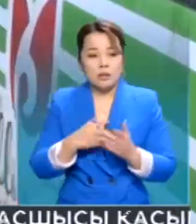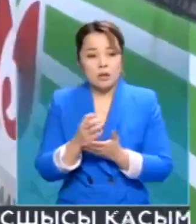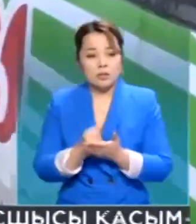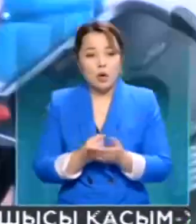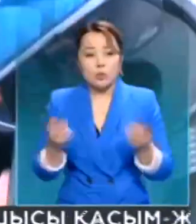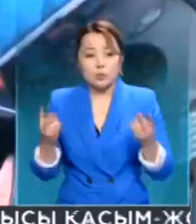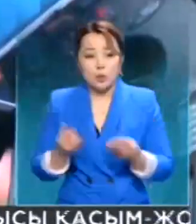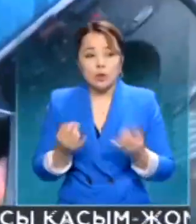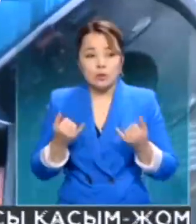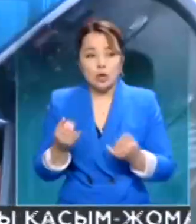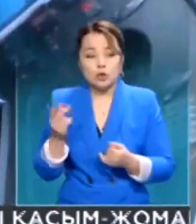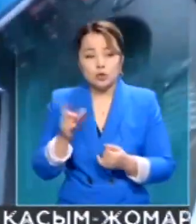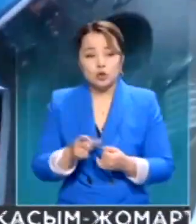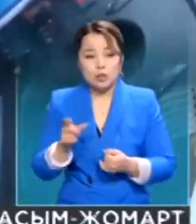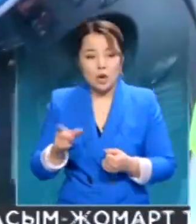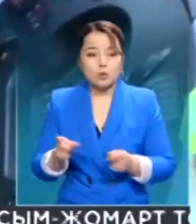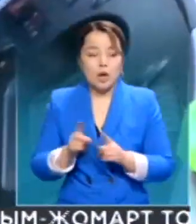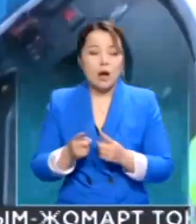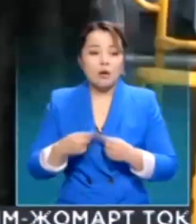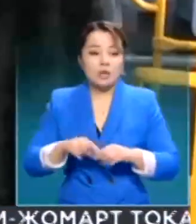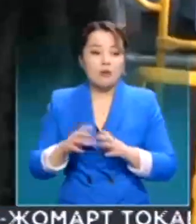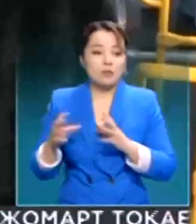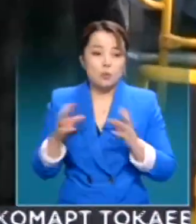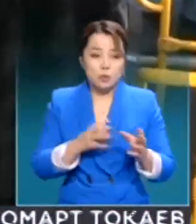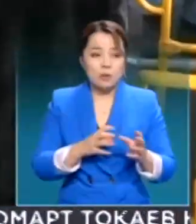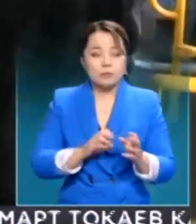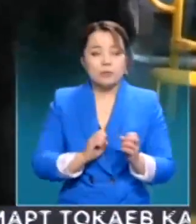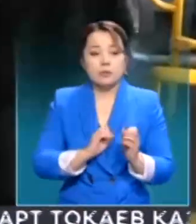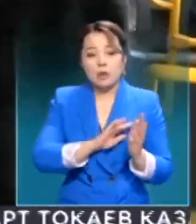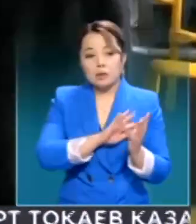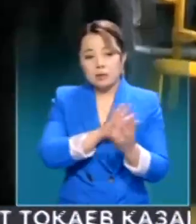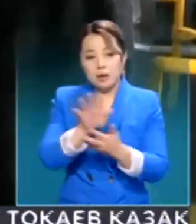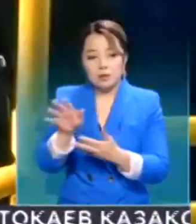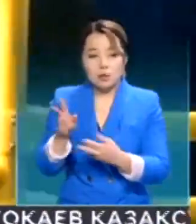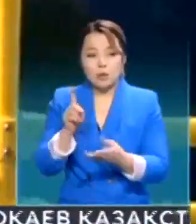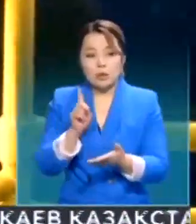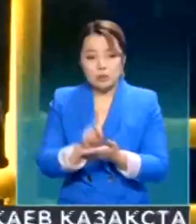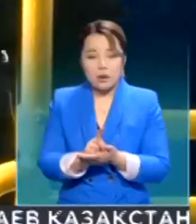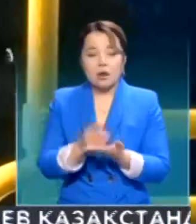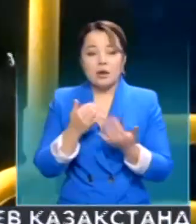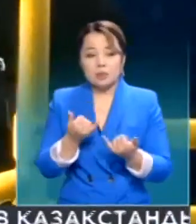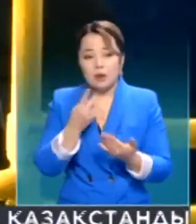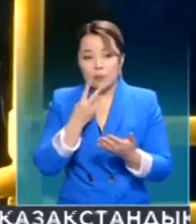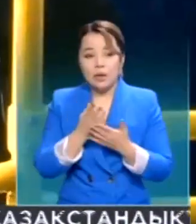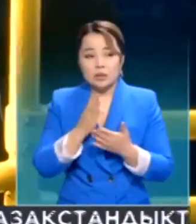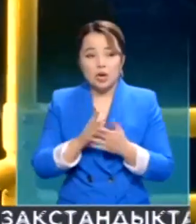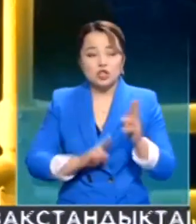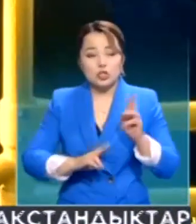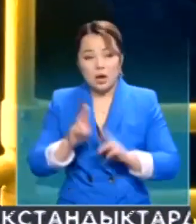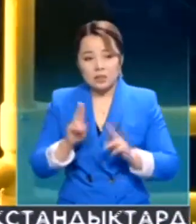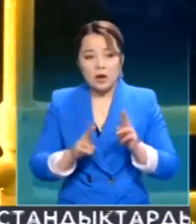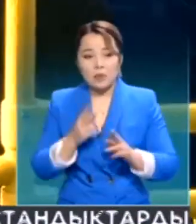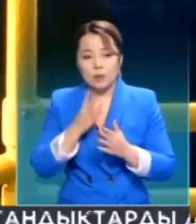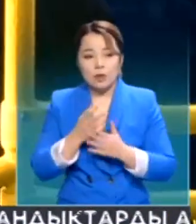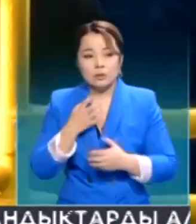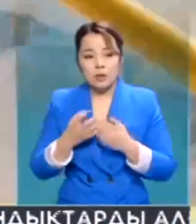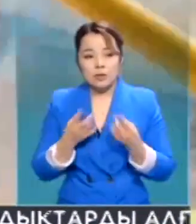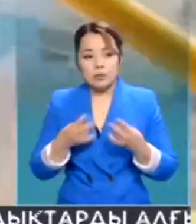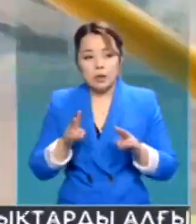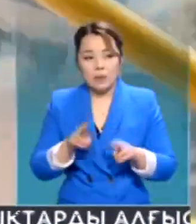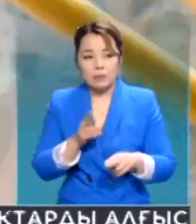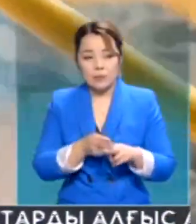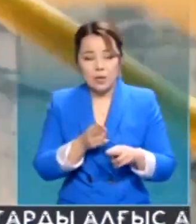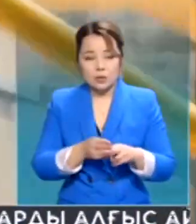керек. Сондай-ақ жолаушылар автобустың алдыңғы есігінен кіріп, артқы есігінен шығуы тиіс. Бұл шара жүргізушінің алаңдамауына